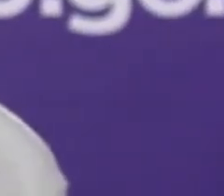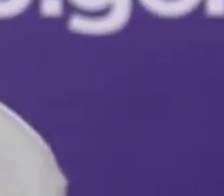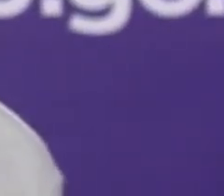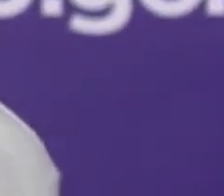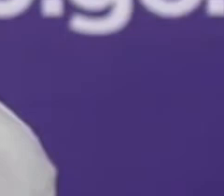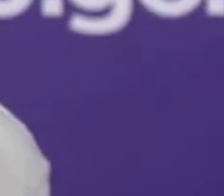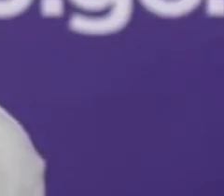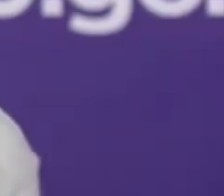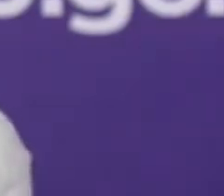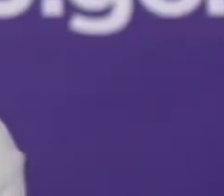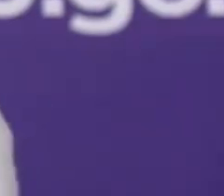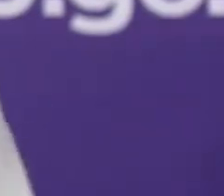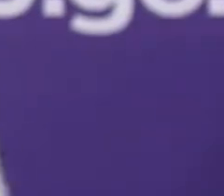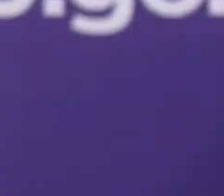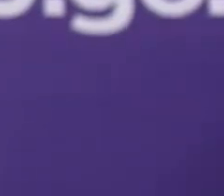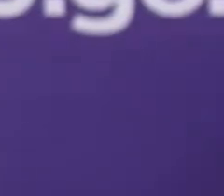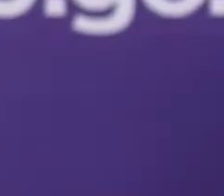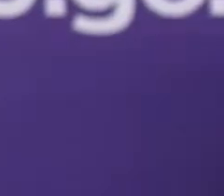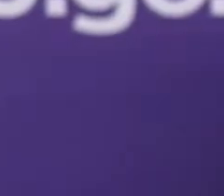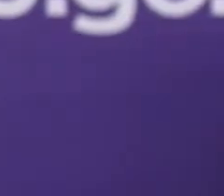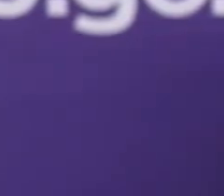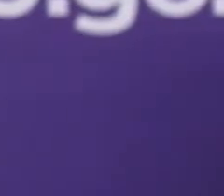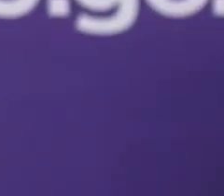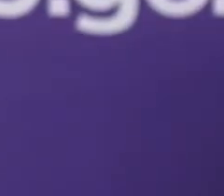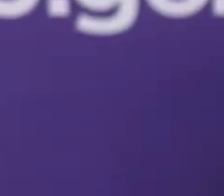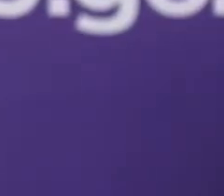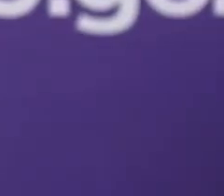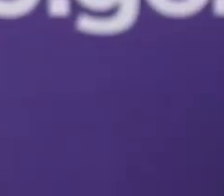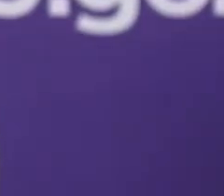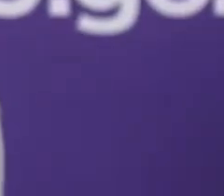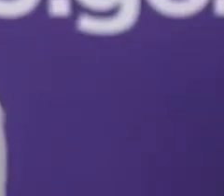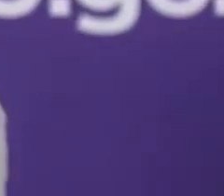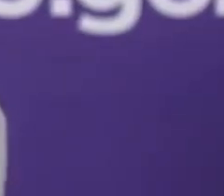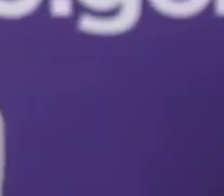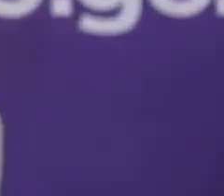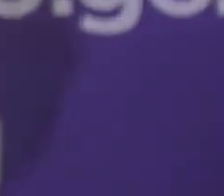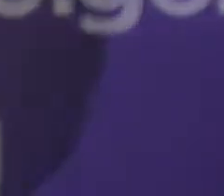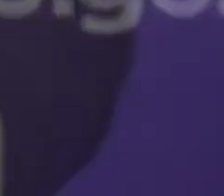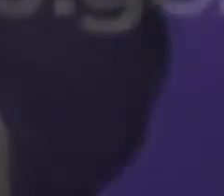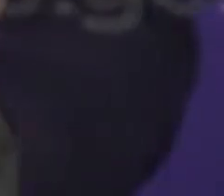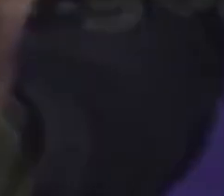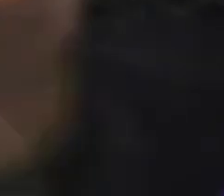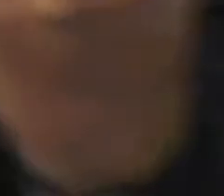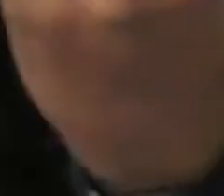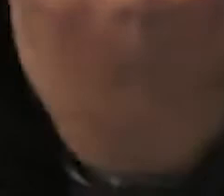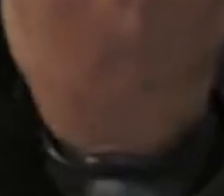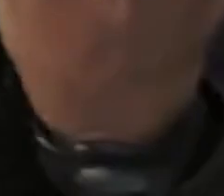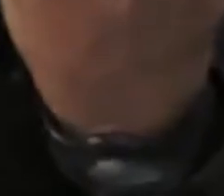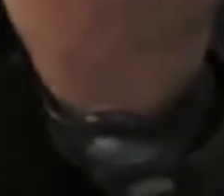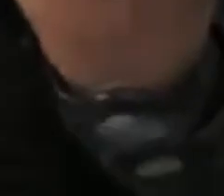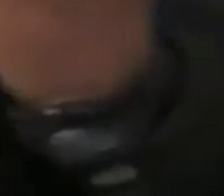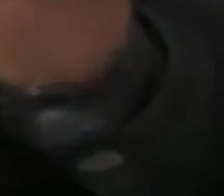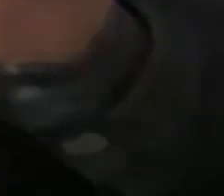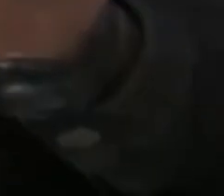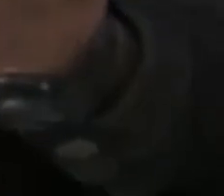keluargamu hindari kerumunan jaga keluargamu